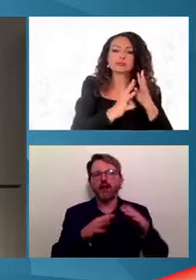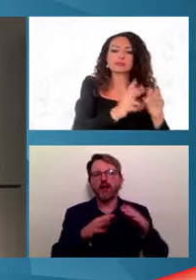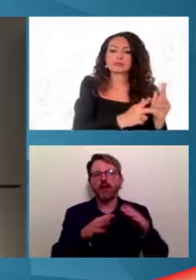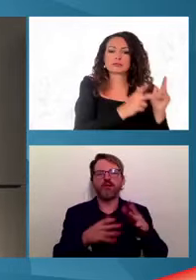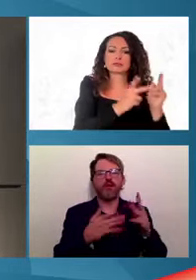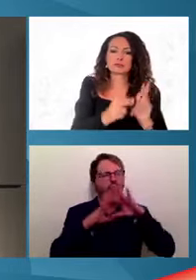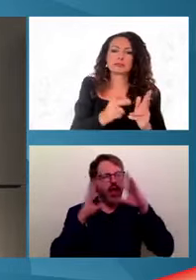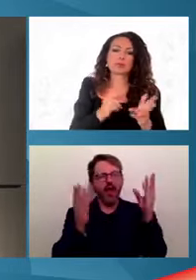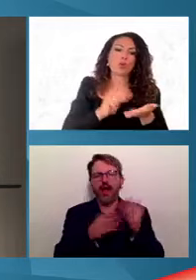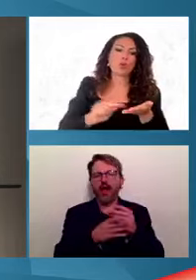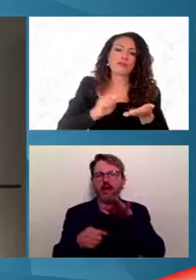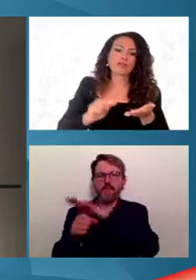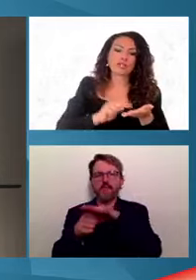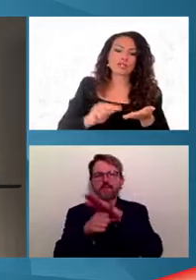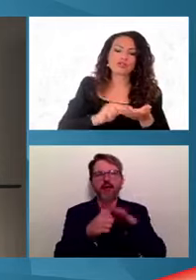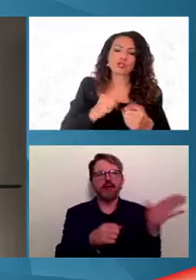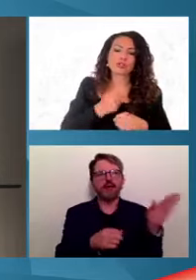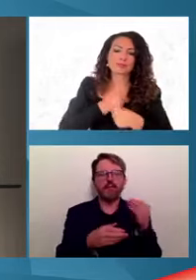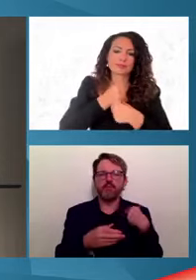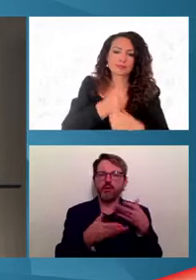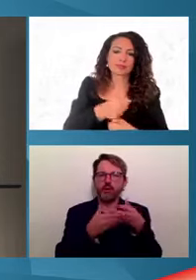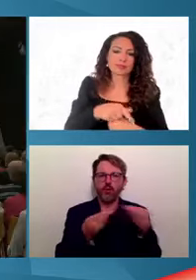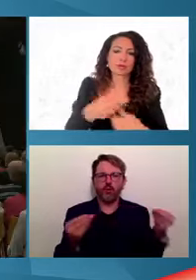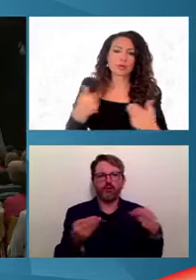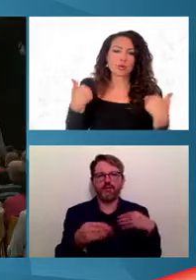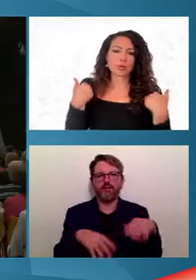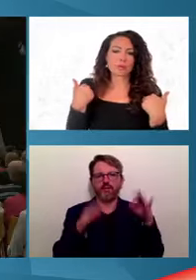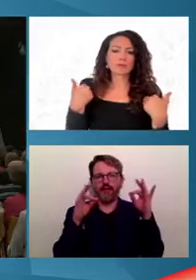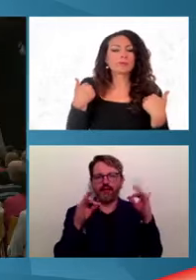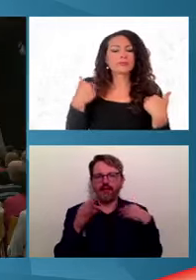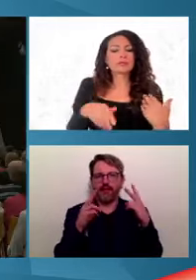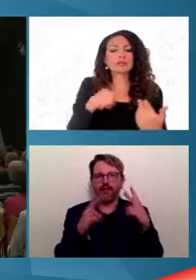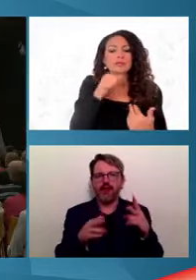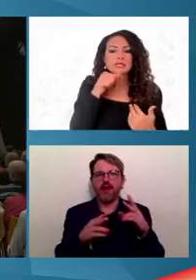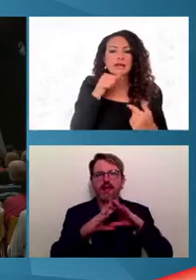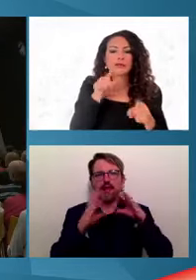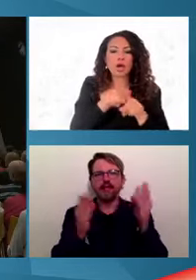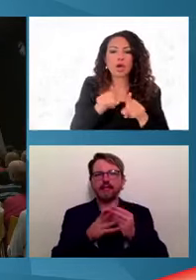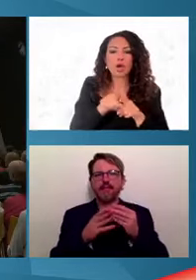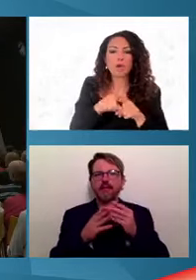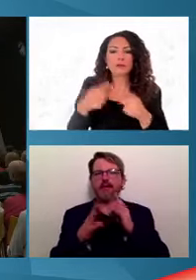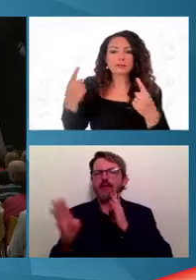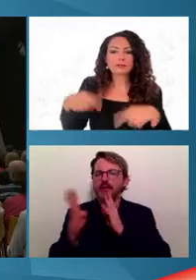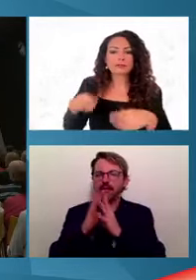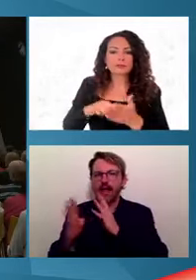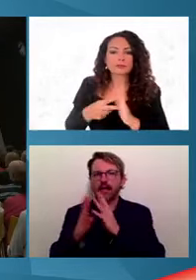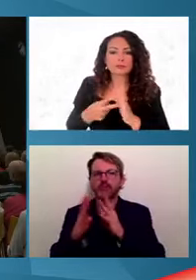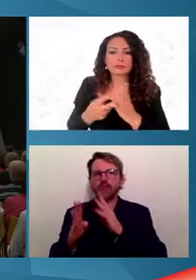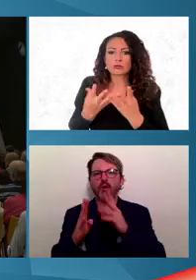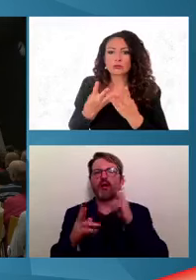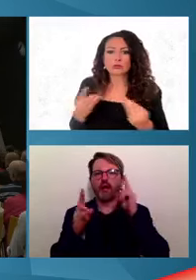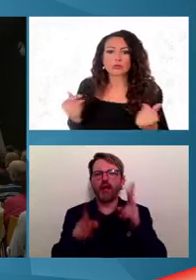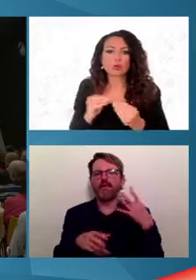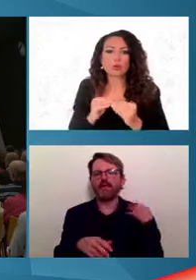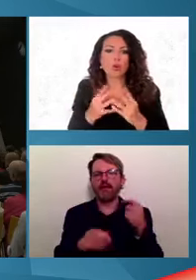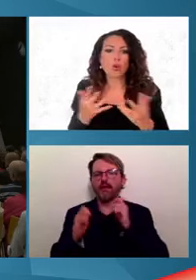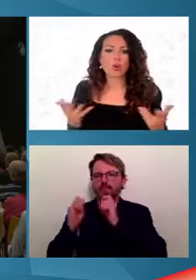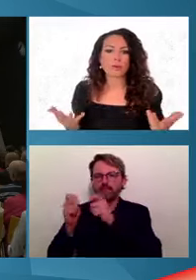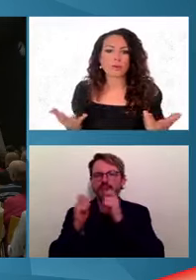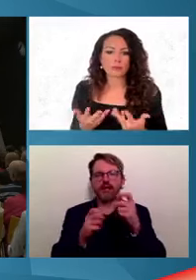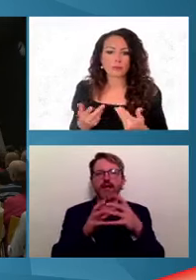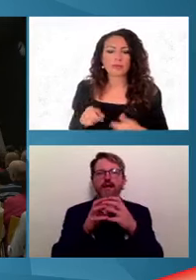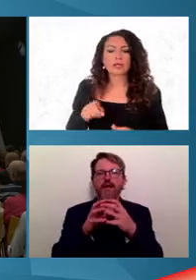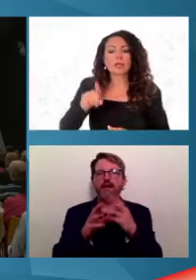haben, dass wir eine Lösung finden konnten. Wir konnten in der Zwischenzeit den gesamten Transportsektor wieder beauftragen. Wir haben Firmen gefunden in Südtirol,